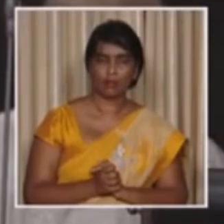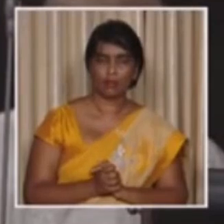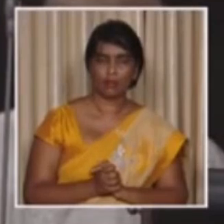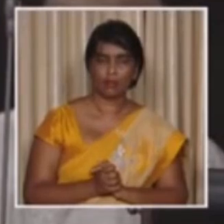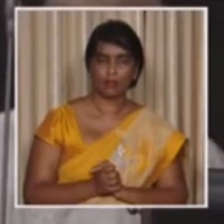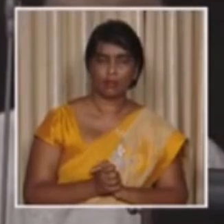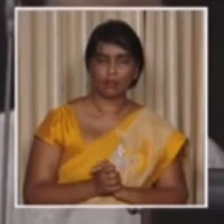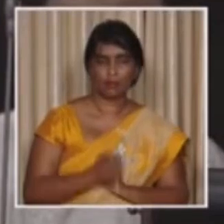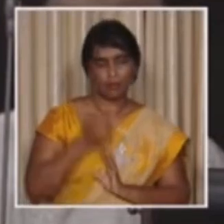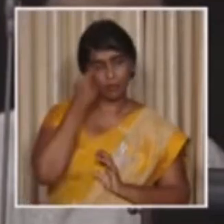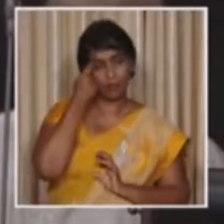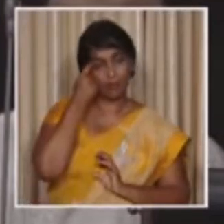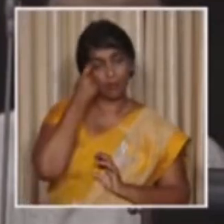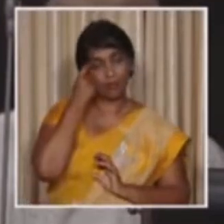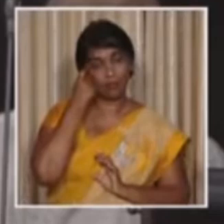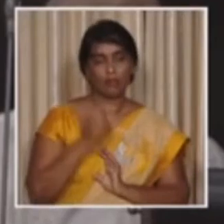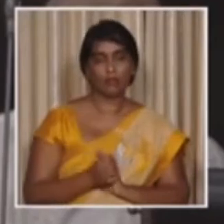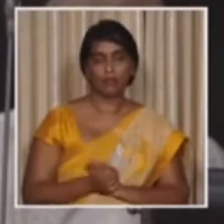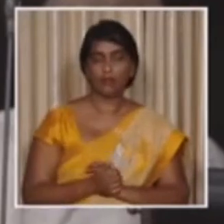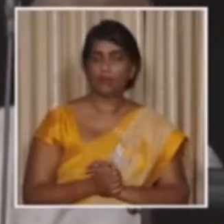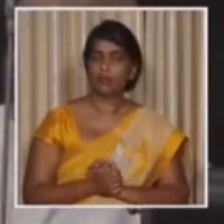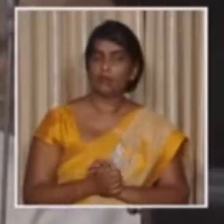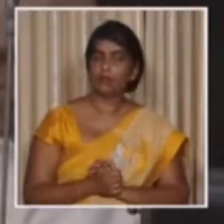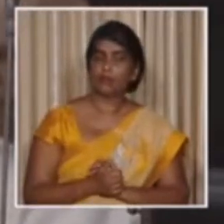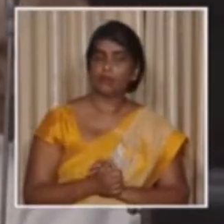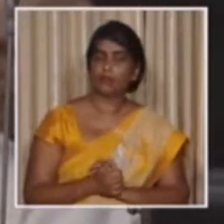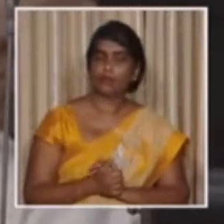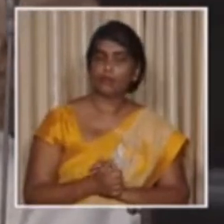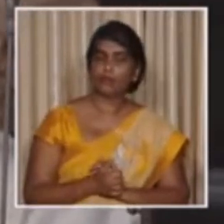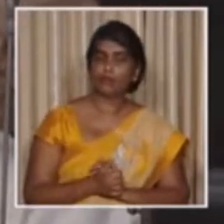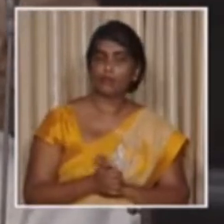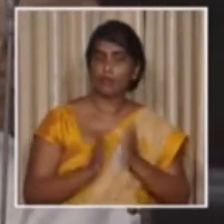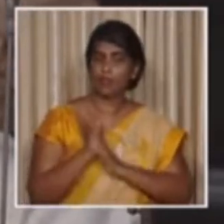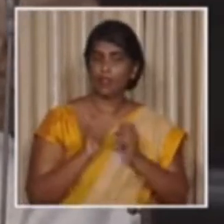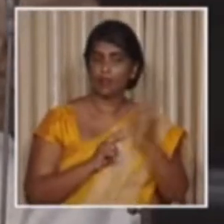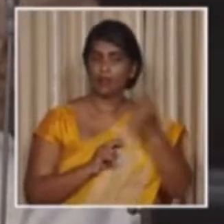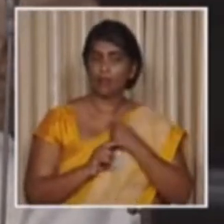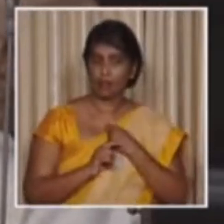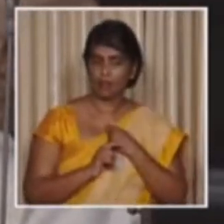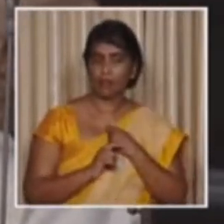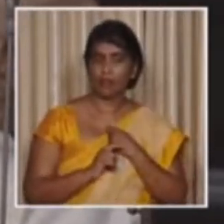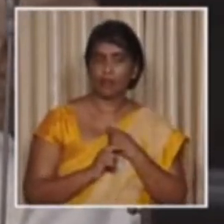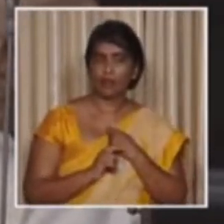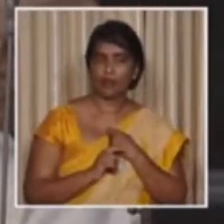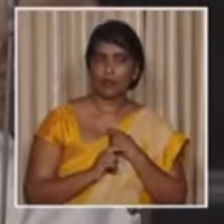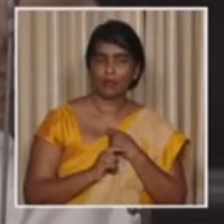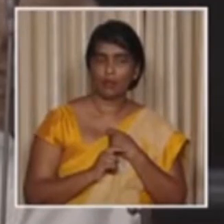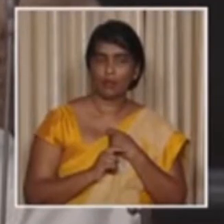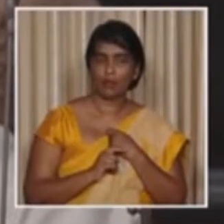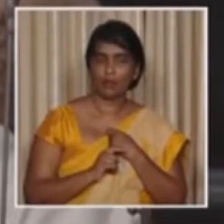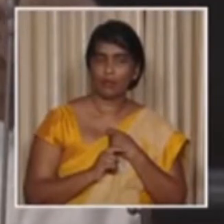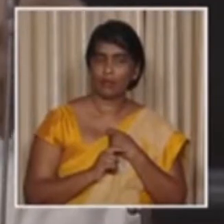වාඩි වෙන්න මං කියන්න. ඕ මේ මගේ මේ මන්ත්‍රීතුමා ඇහුවා මට ඒක ලයනල් එක ඔබතුමා ලයනල් එකට පාර්ලිමේන්තුව